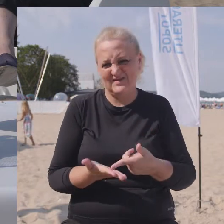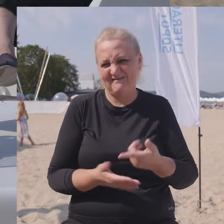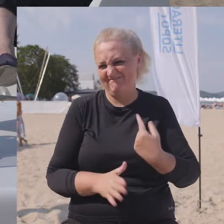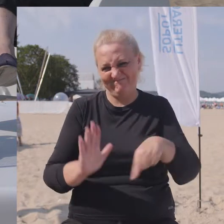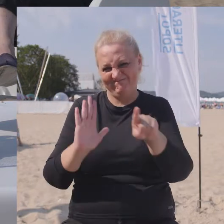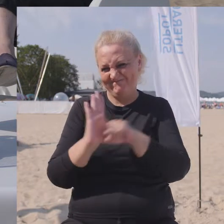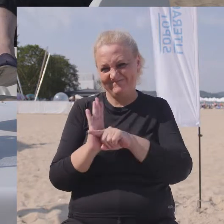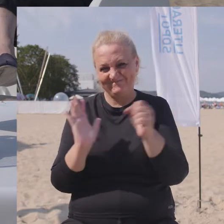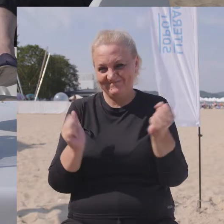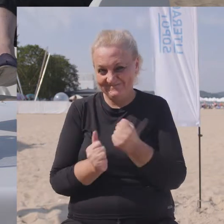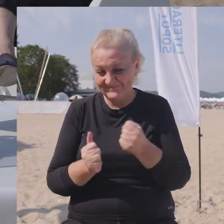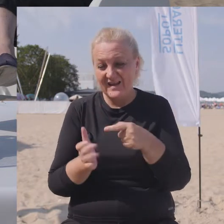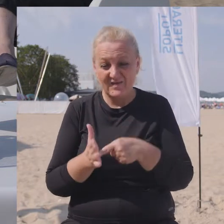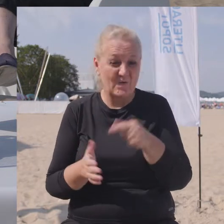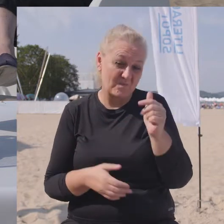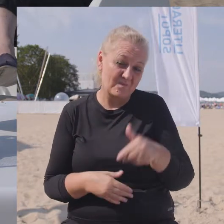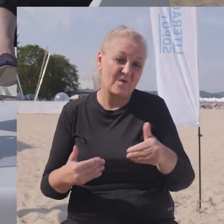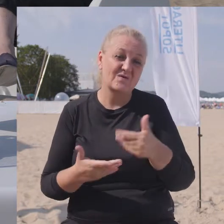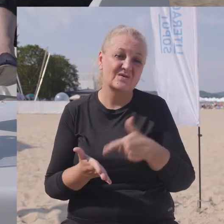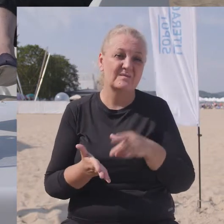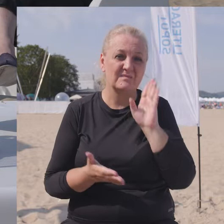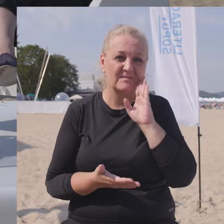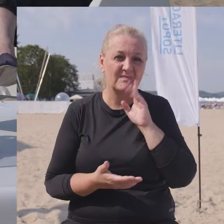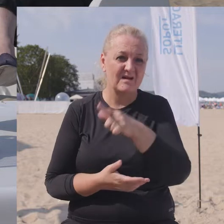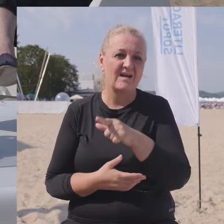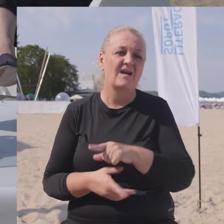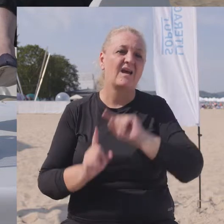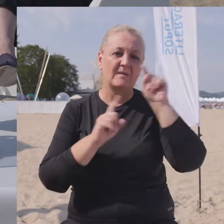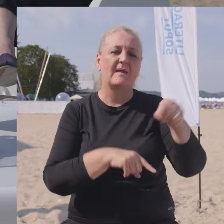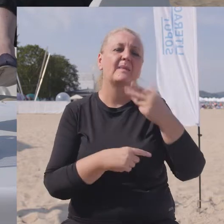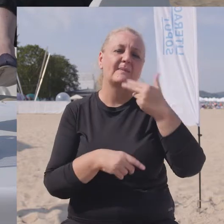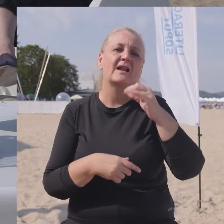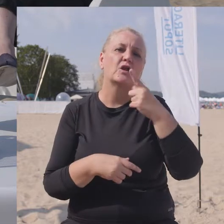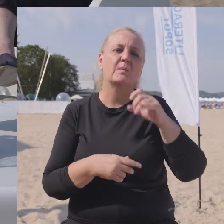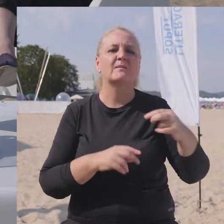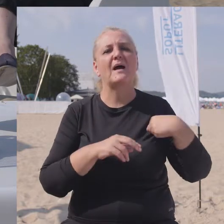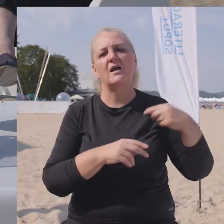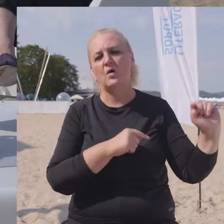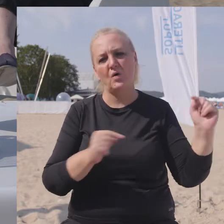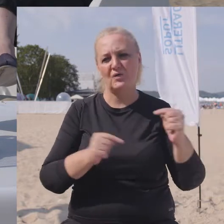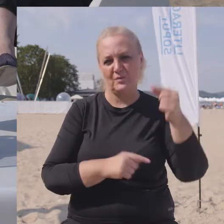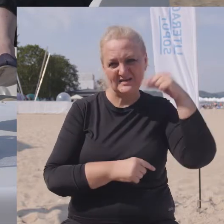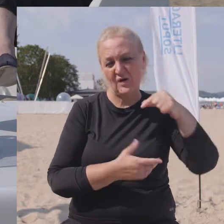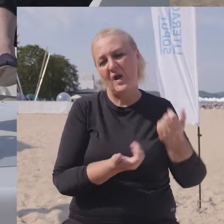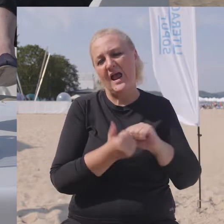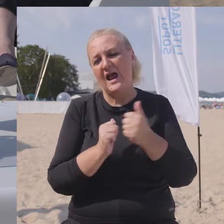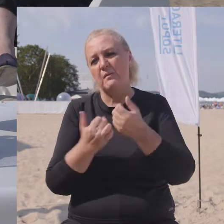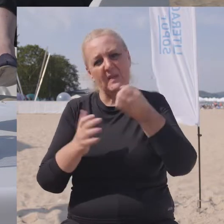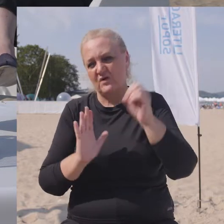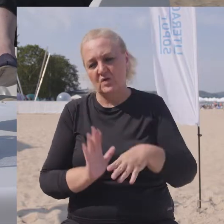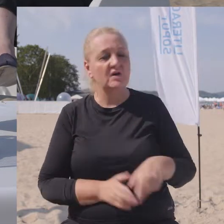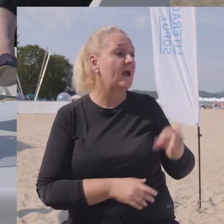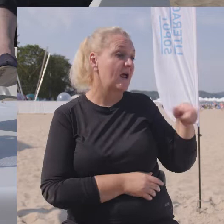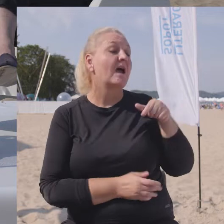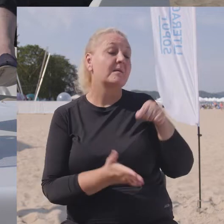tego piekła, które no właśnie może skończyć się na kozetce u Natalii de Barbaro, ale też może skończyć się gorzej. Skoro jest pani Sylwia na